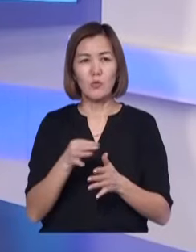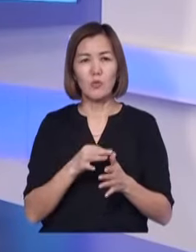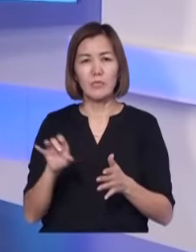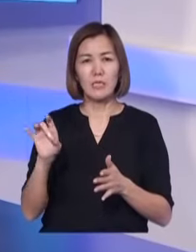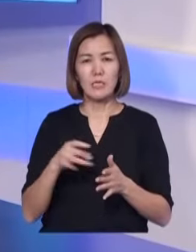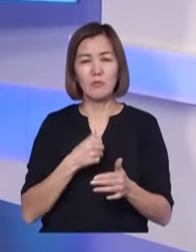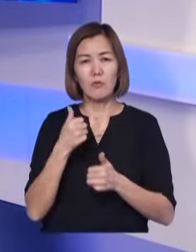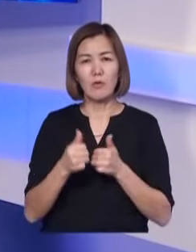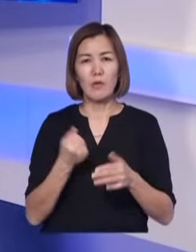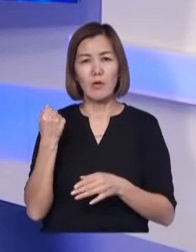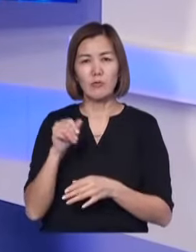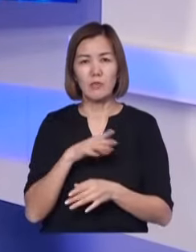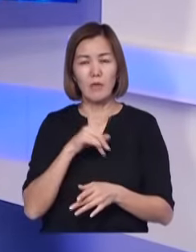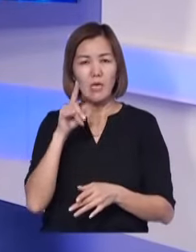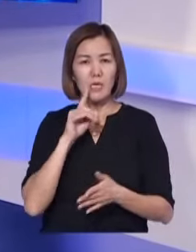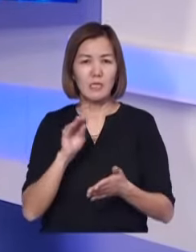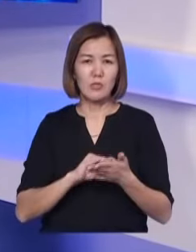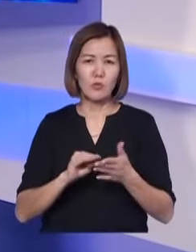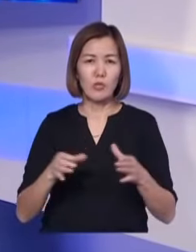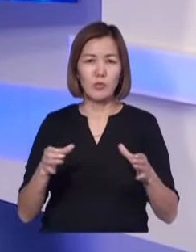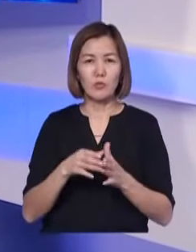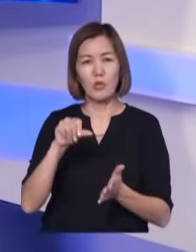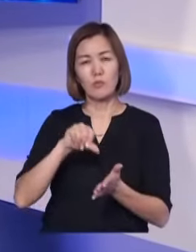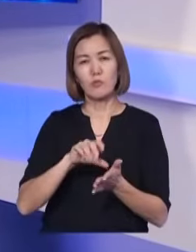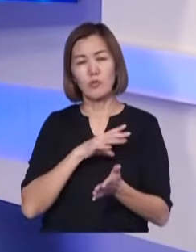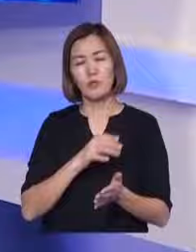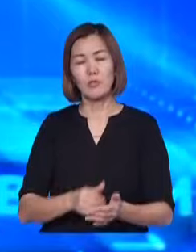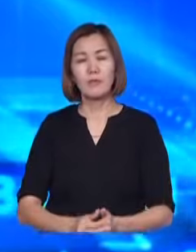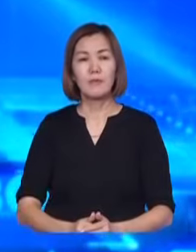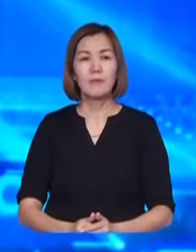республикалық байқаулардың жеңімпазы, Қазақстан журналистер одағының мүшесі.